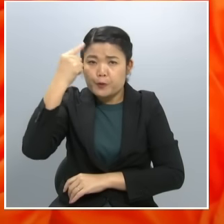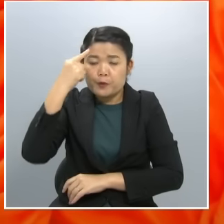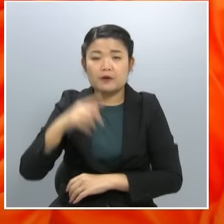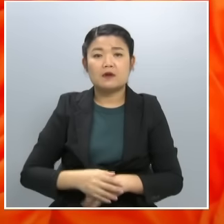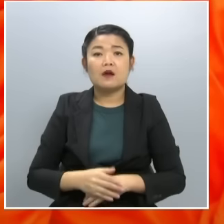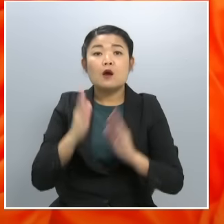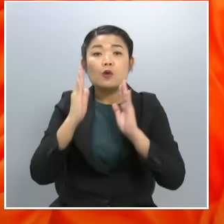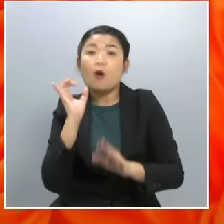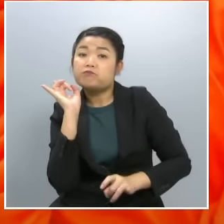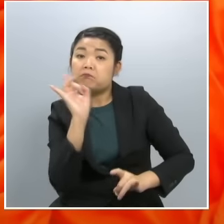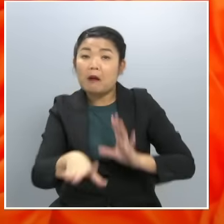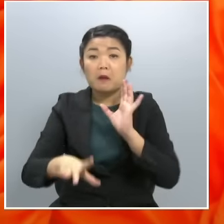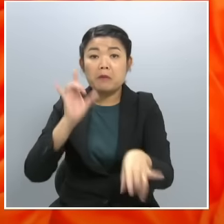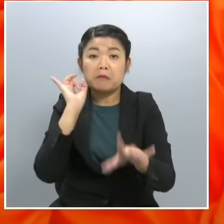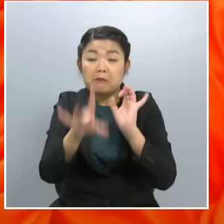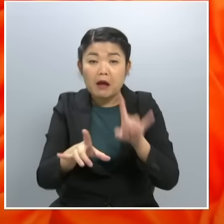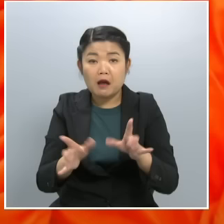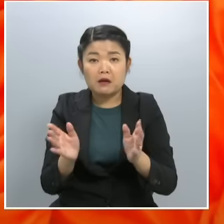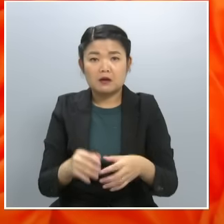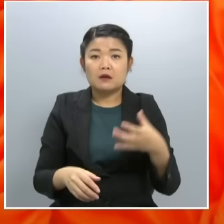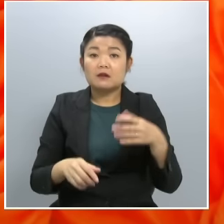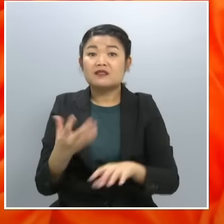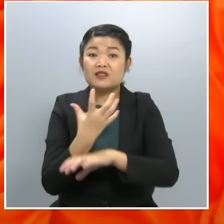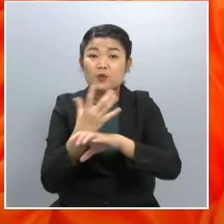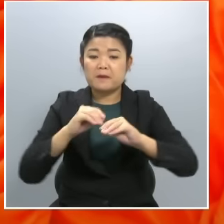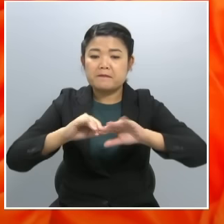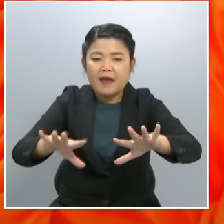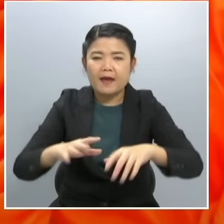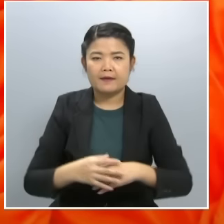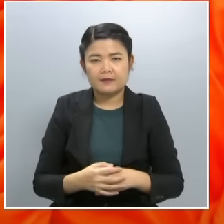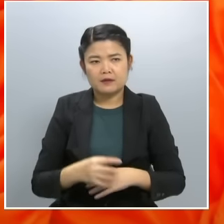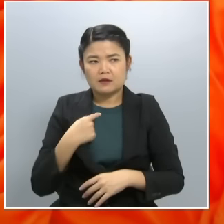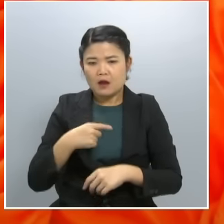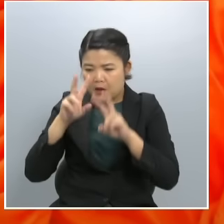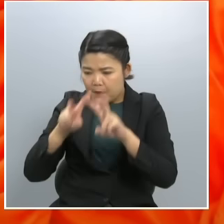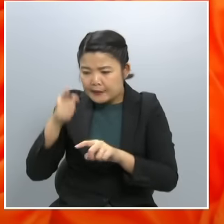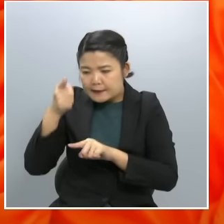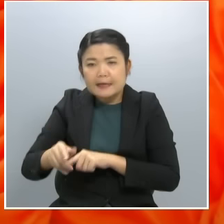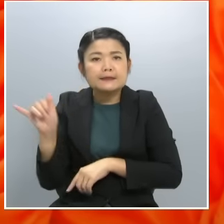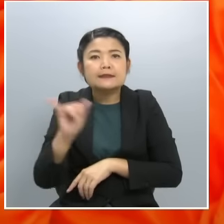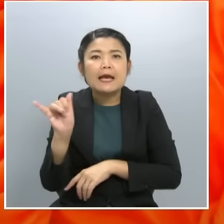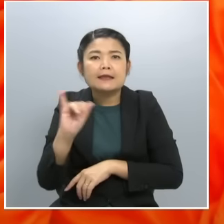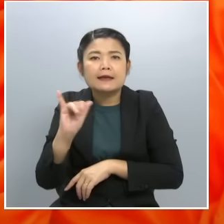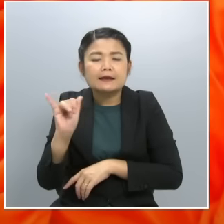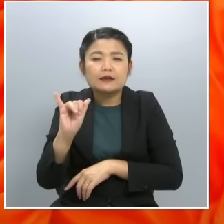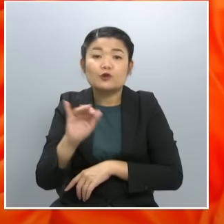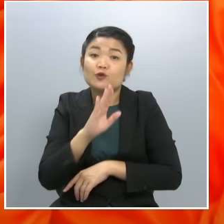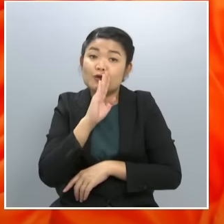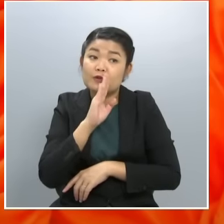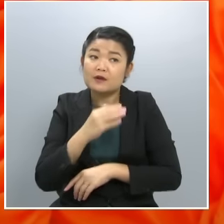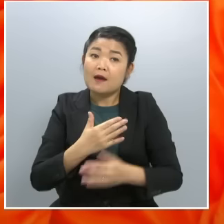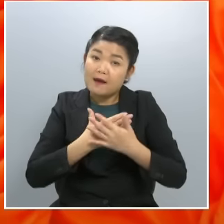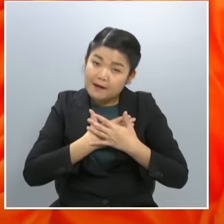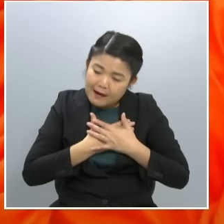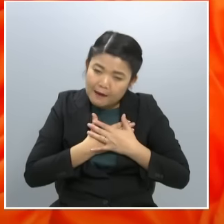ให้คนมาใส่ร้ายป้ายสีพระอาจารย์กลางรายการโดยไม่ยอมแสวงหาข้อเท็จจริงเอาเสียเลยถ้าหนุ่มรักเมียรัก